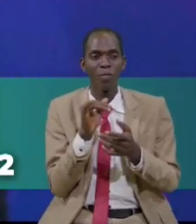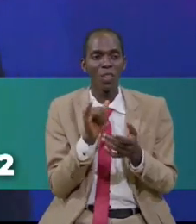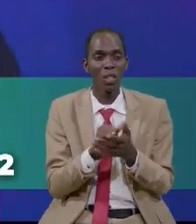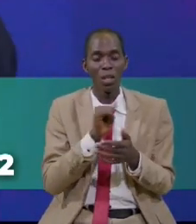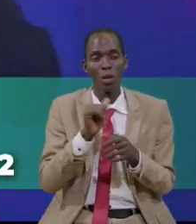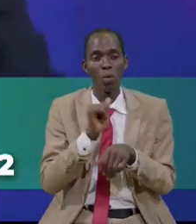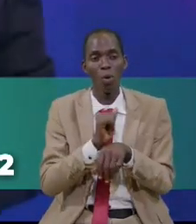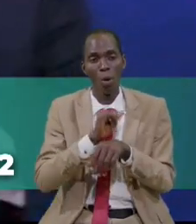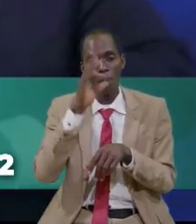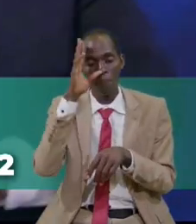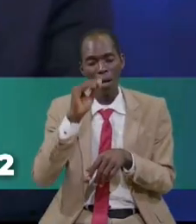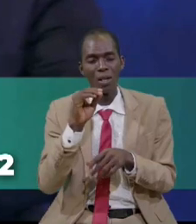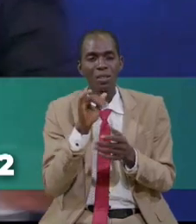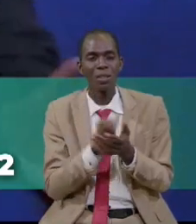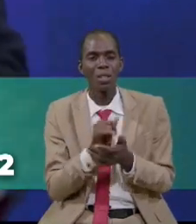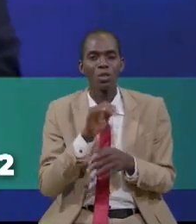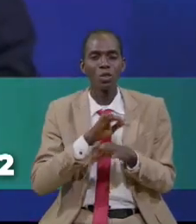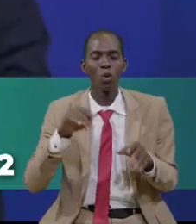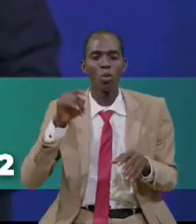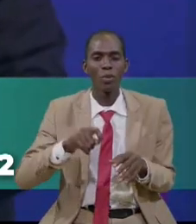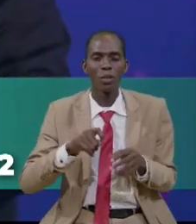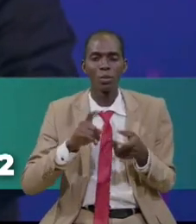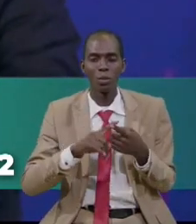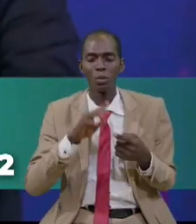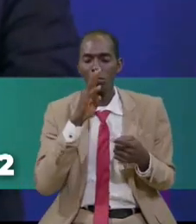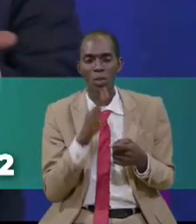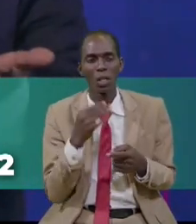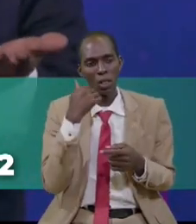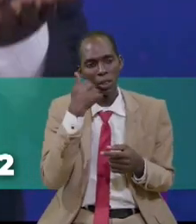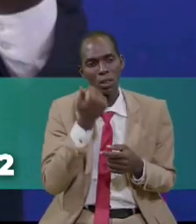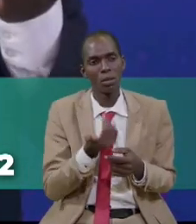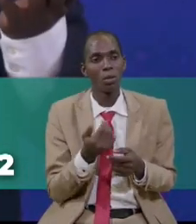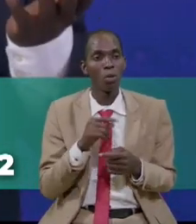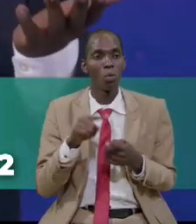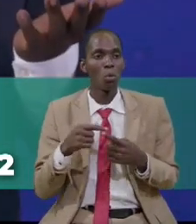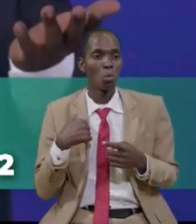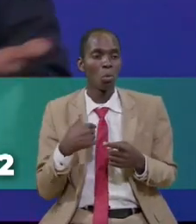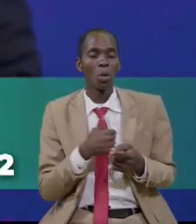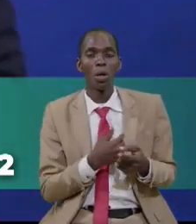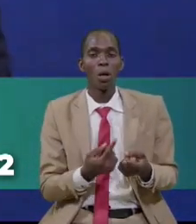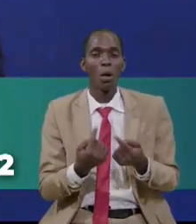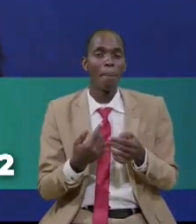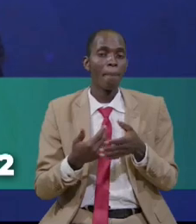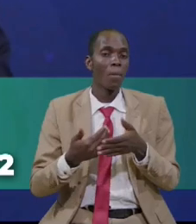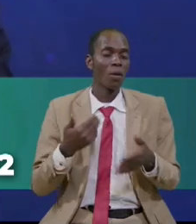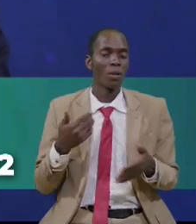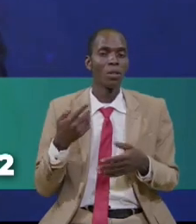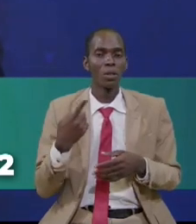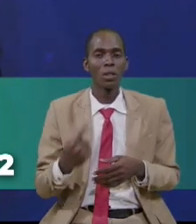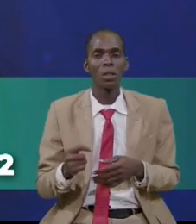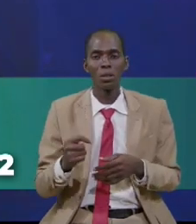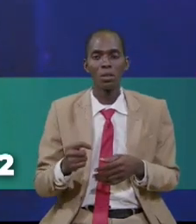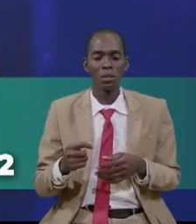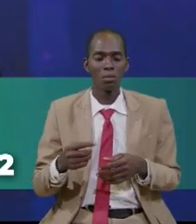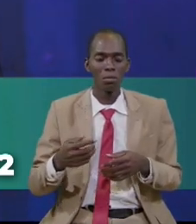un ouvrier qui n'a point à rougir. Quand nous venons devant la majesté de